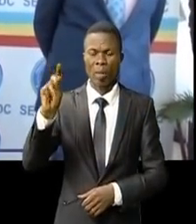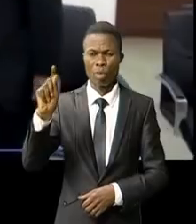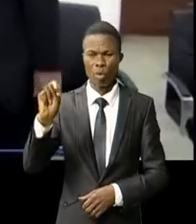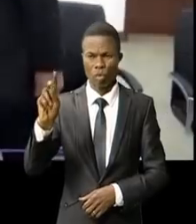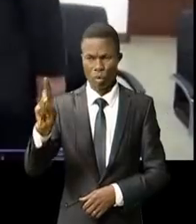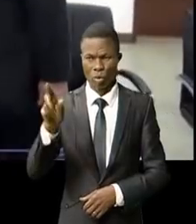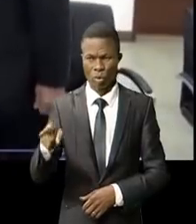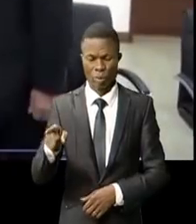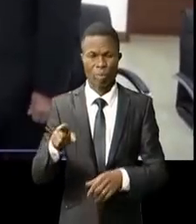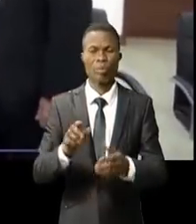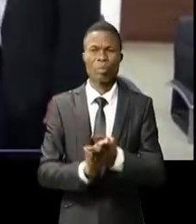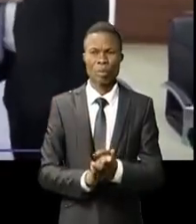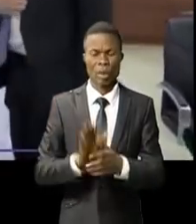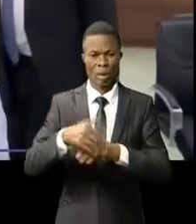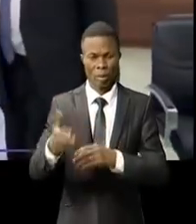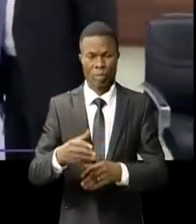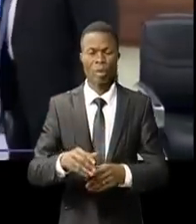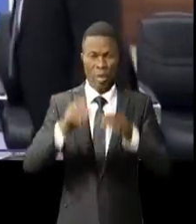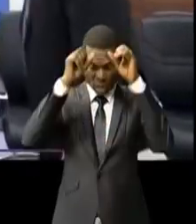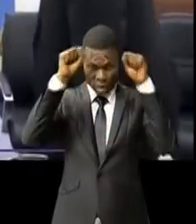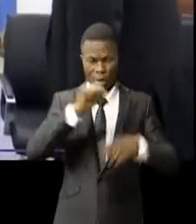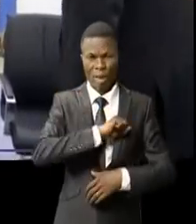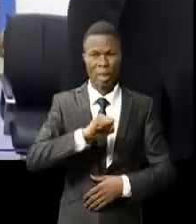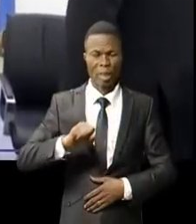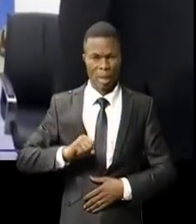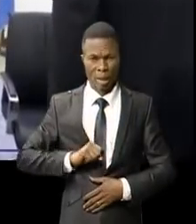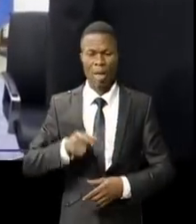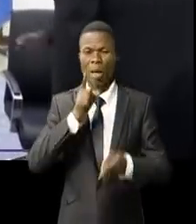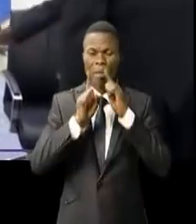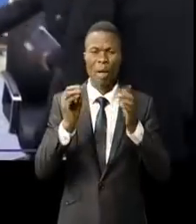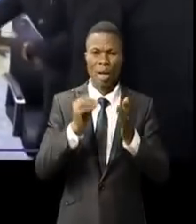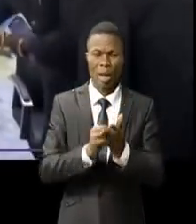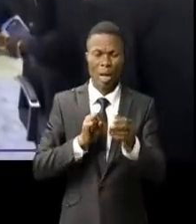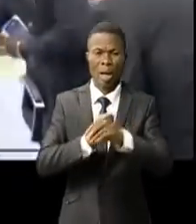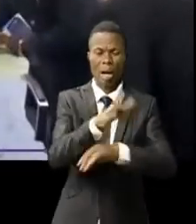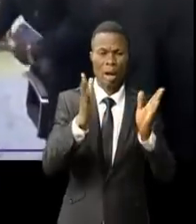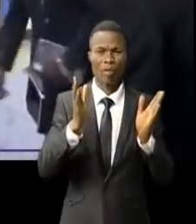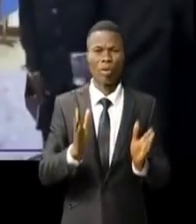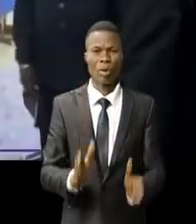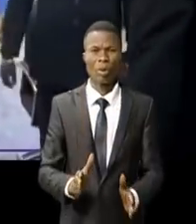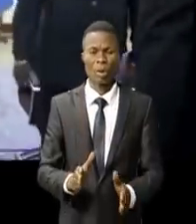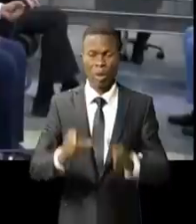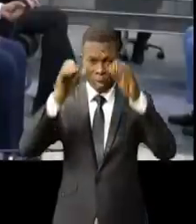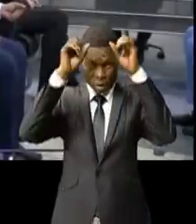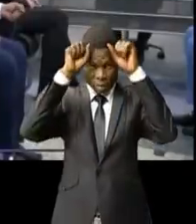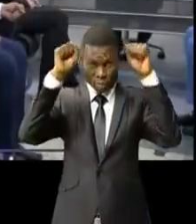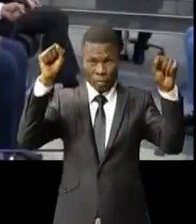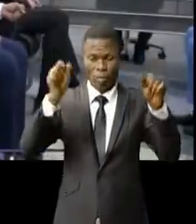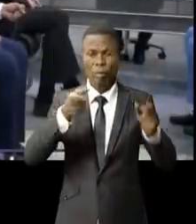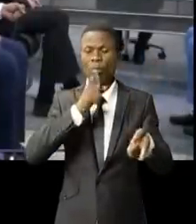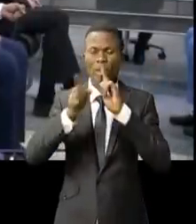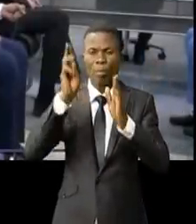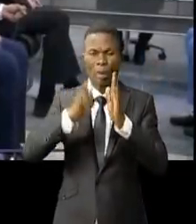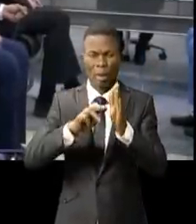d'Uvira. Aussitôt après, l'honorable président du Sénat s'est entretenu avec l'envoyé spécial du président du Parlement